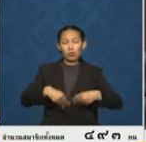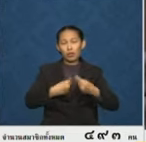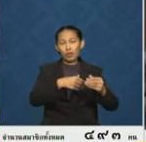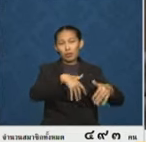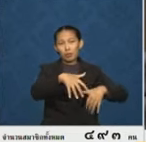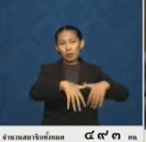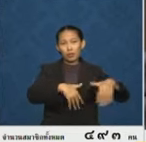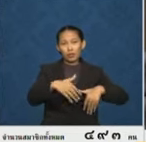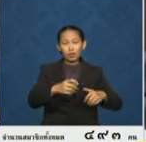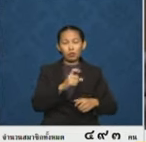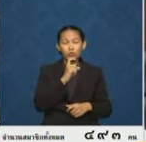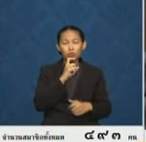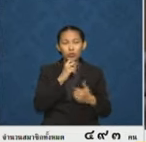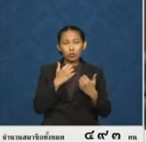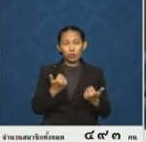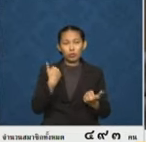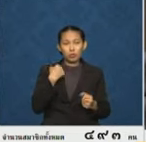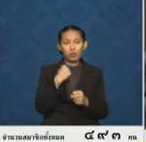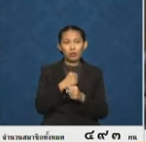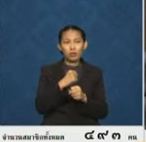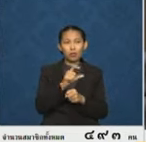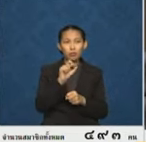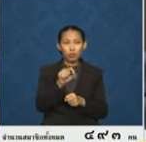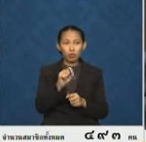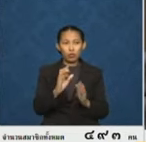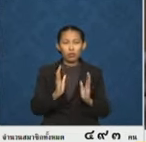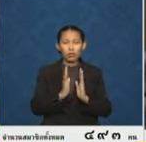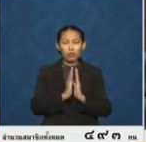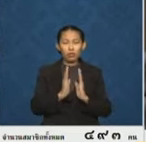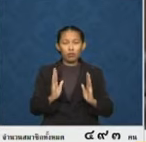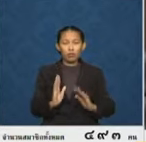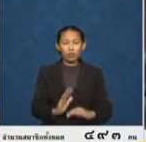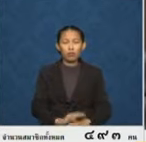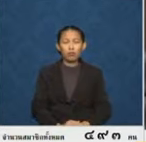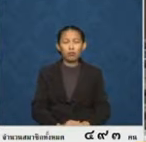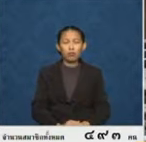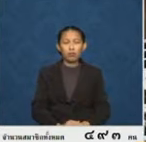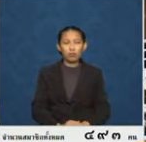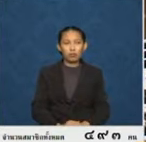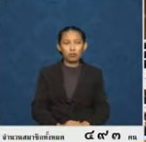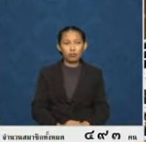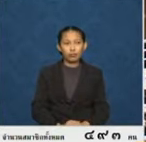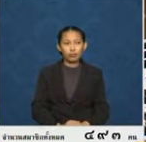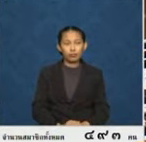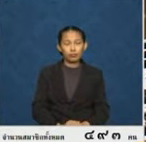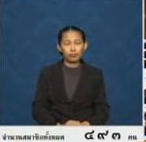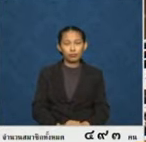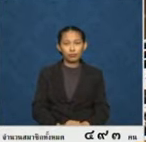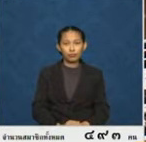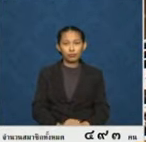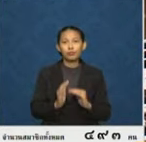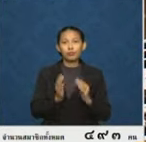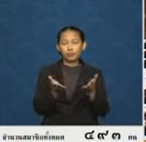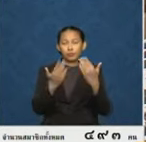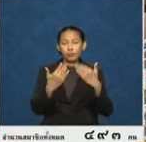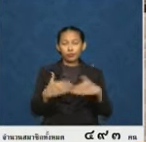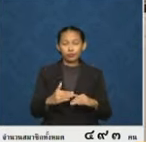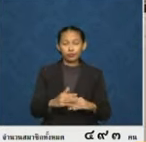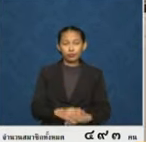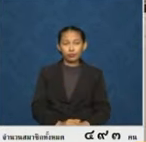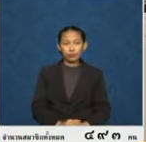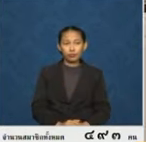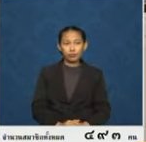ที่อยู่อาศัยอยู่โดยเร่งด่วนกราบขอบพระคุณครับท่านประธานครับ 2ท่านถัดไปนะครับ